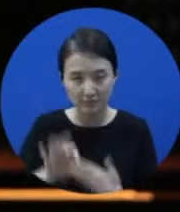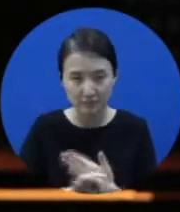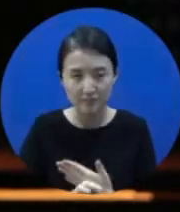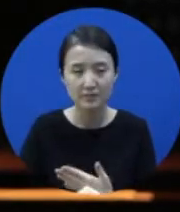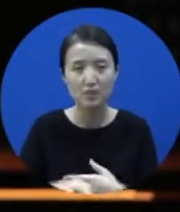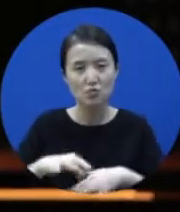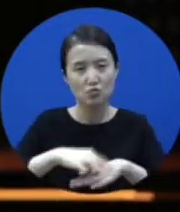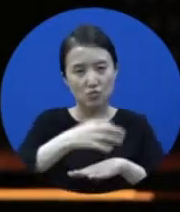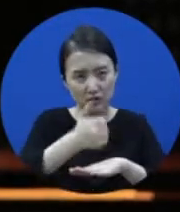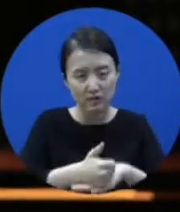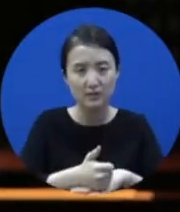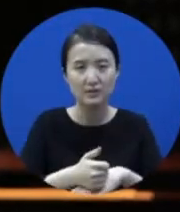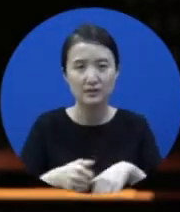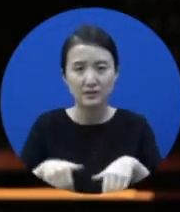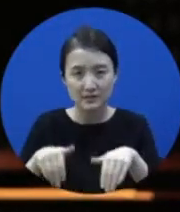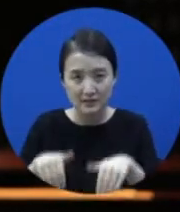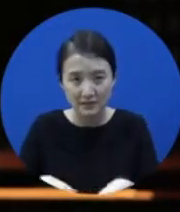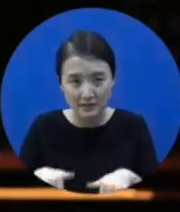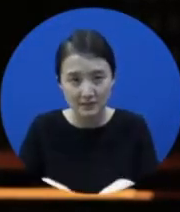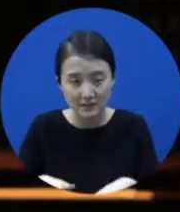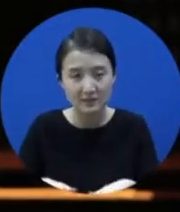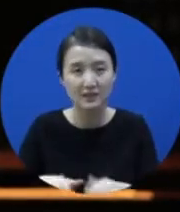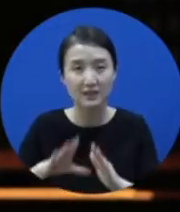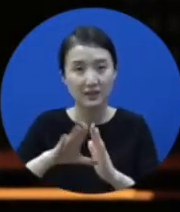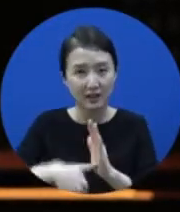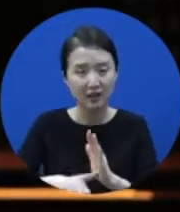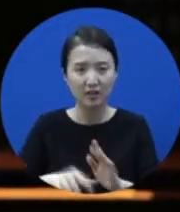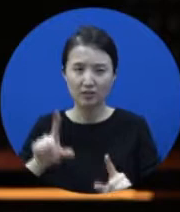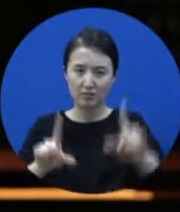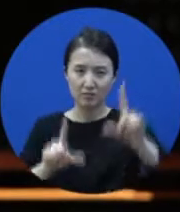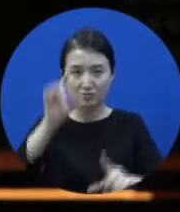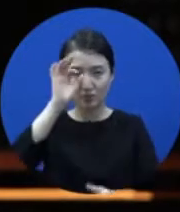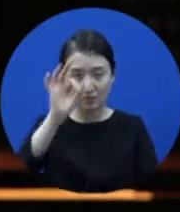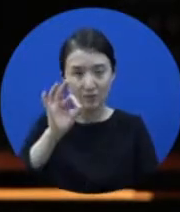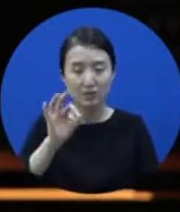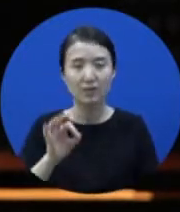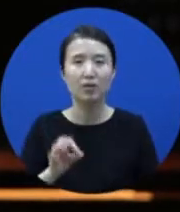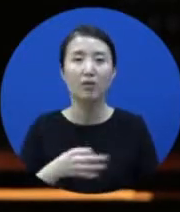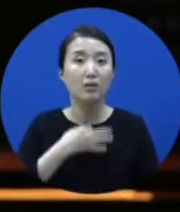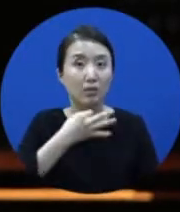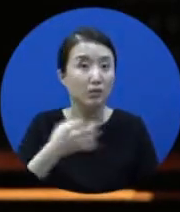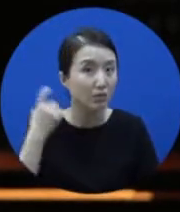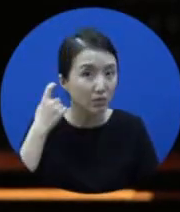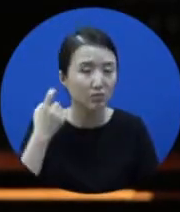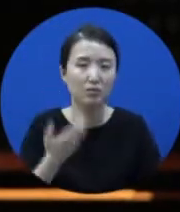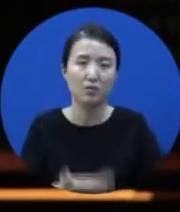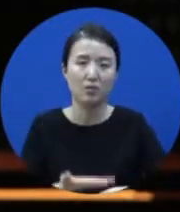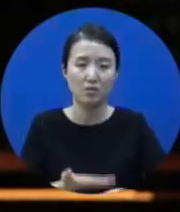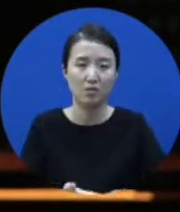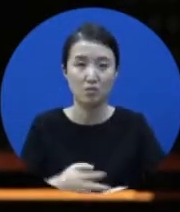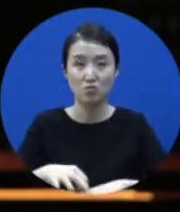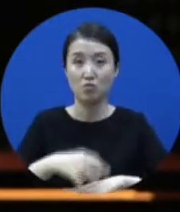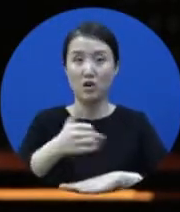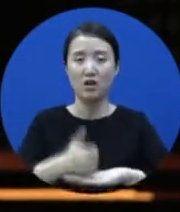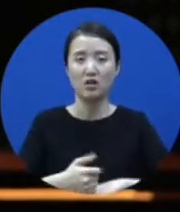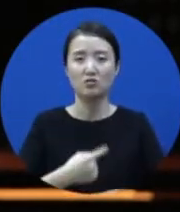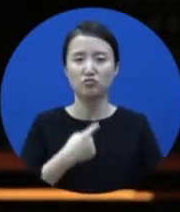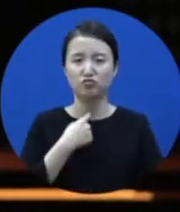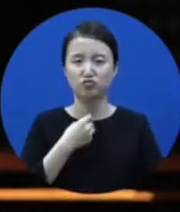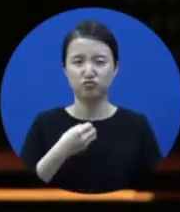어떠세요? 왕의 목소리는 어떤지 아시겠죠? 네. 네. 굵고 탄탄합니다. 그리고 천천히